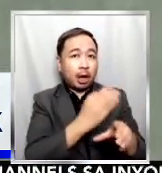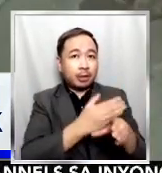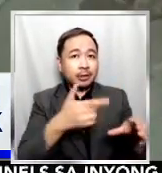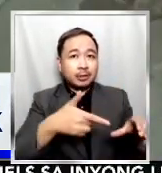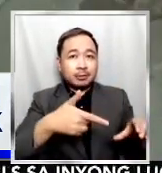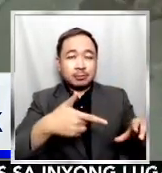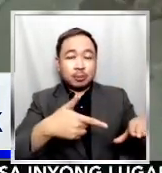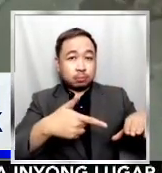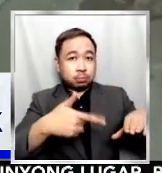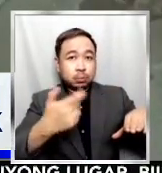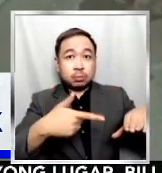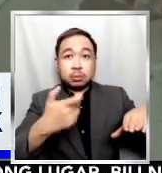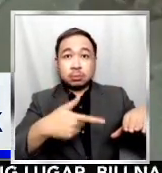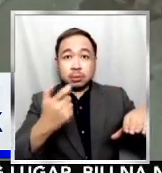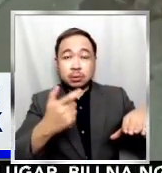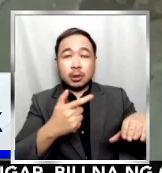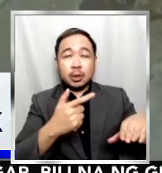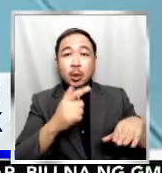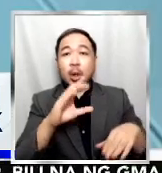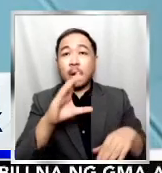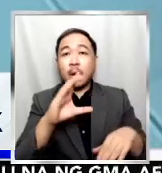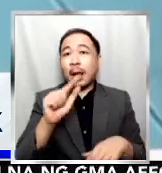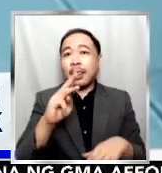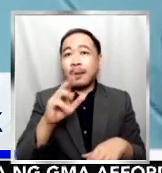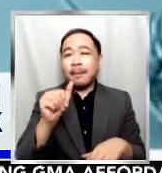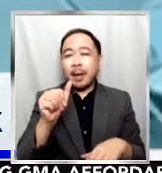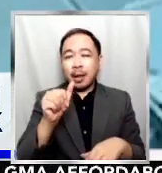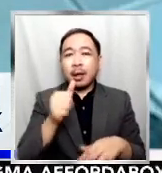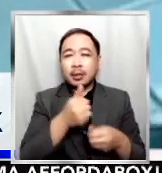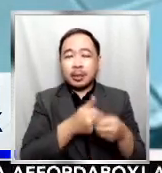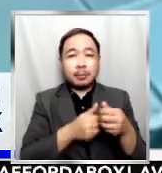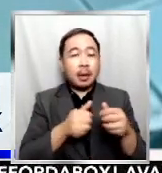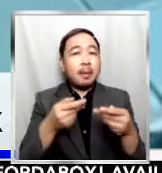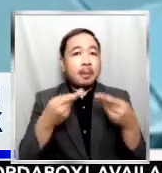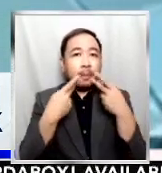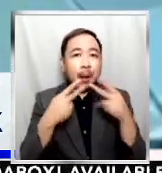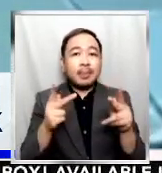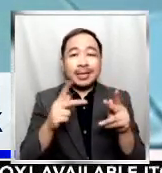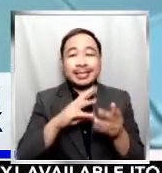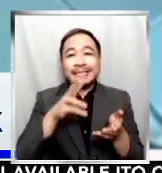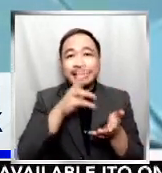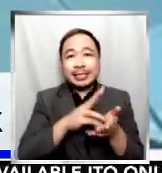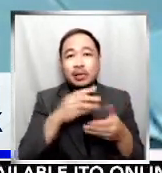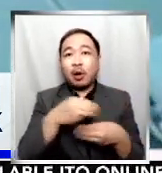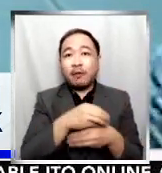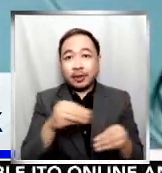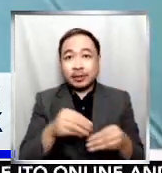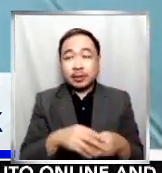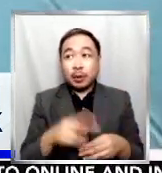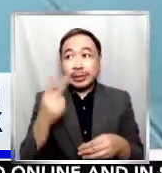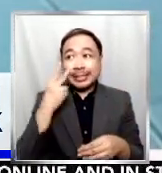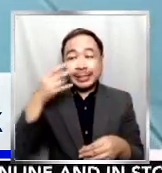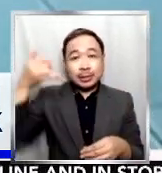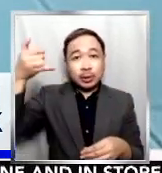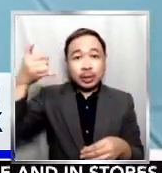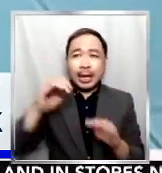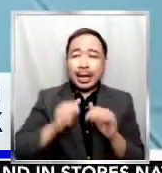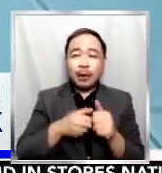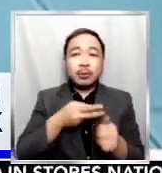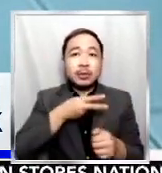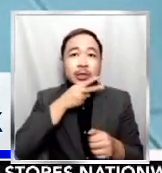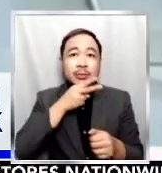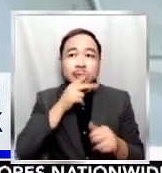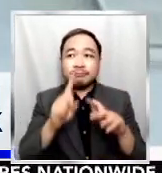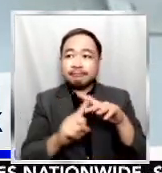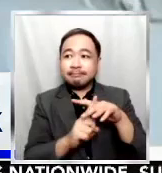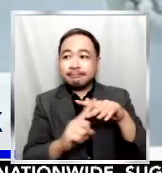ng Calamba Public Order and Safety Office o POSO. Sa isa pang kuha ng CCTV, makikita ang pagtakbo ng suspect at pagsakay sa isang nagaantay ng